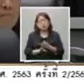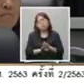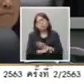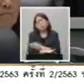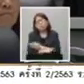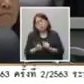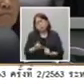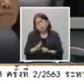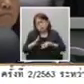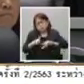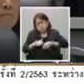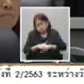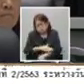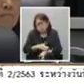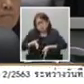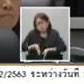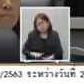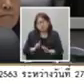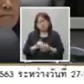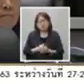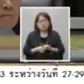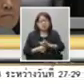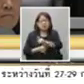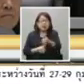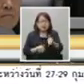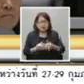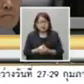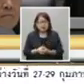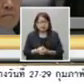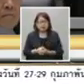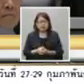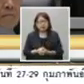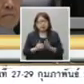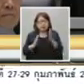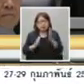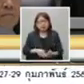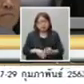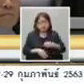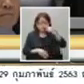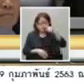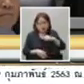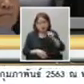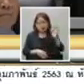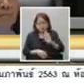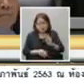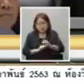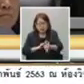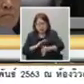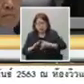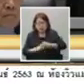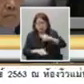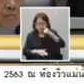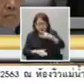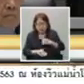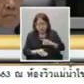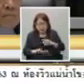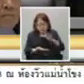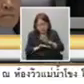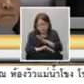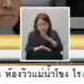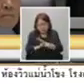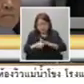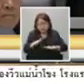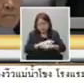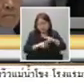ครับอาจจะมีบางคนนะเป็นต่างด้าวเข้ามาในประเทศไทยเสร็จแล้วก็มาปลอมเอกสารหลักฐ